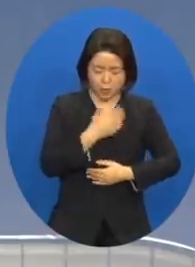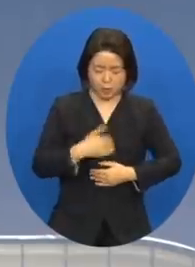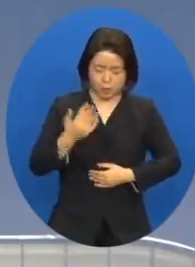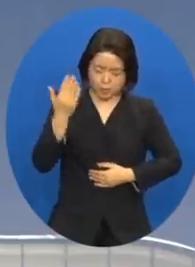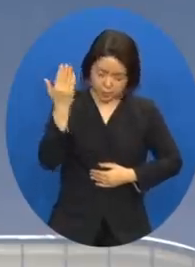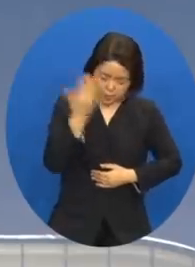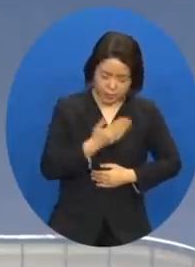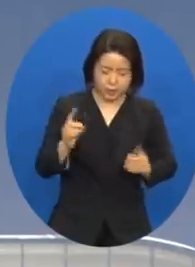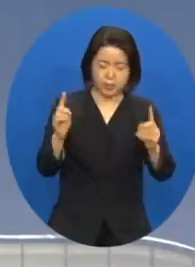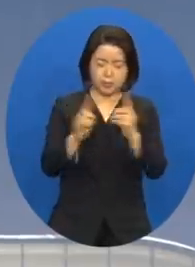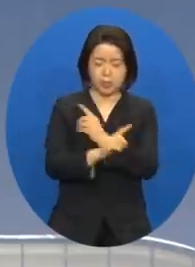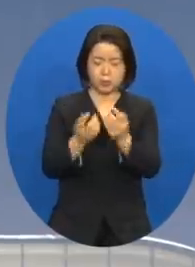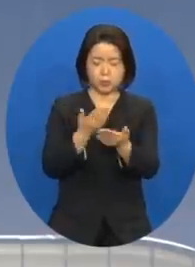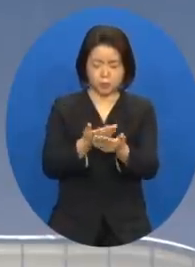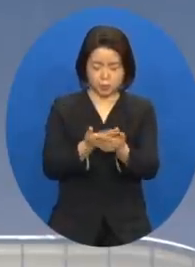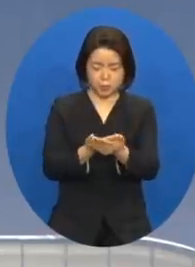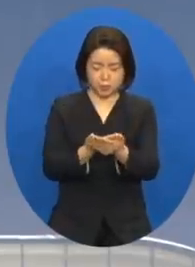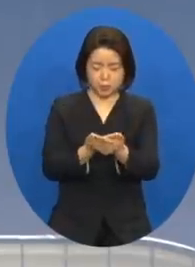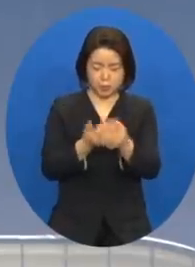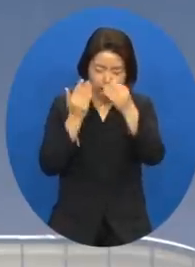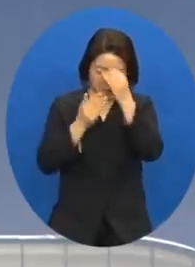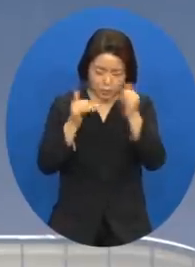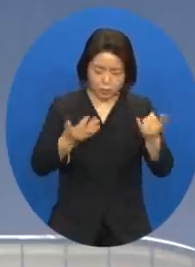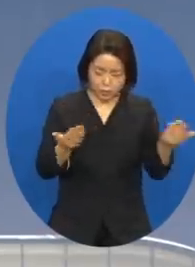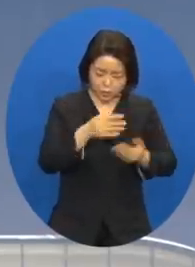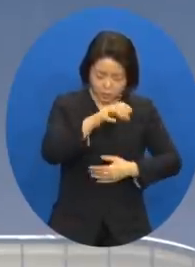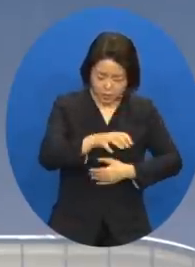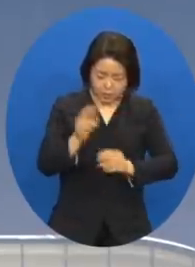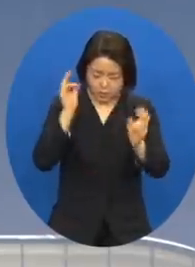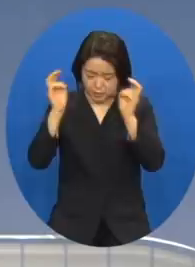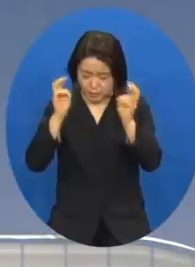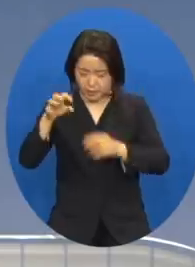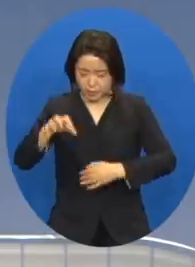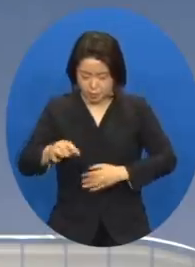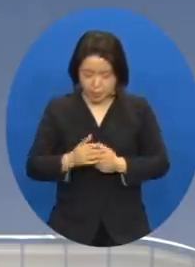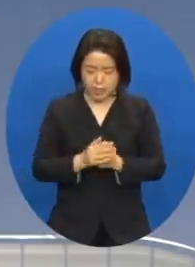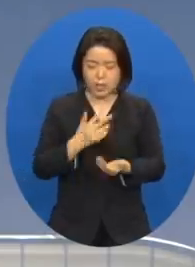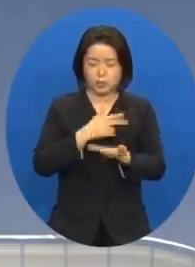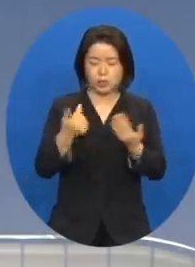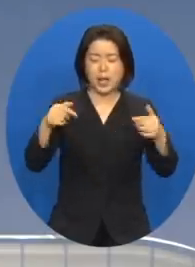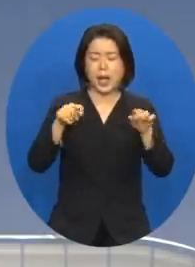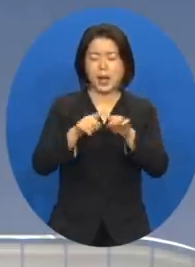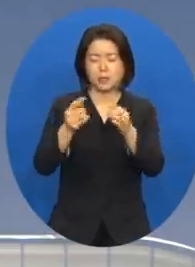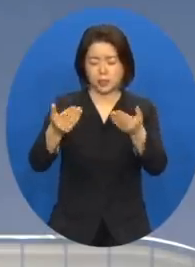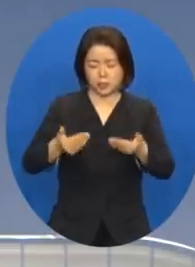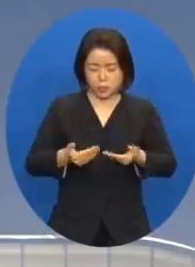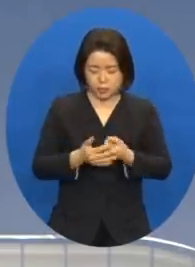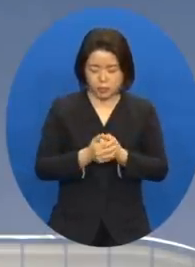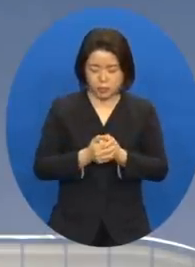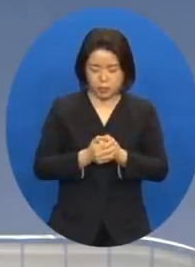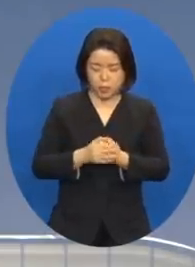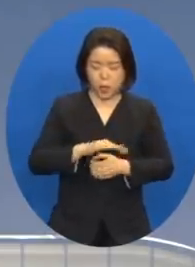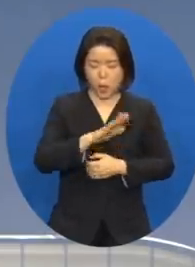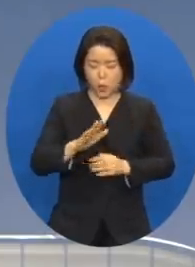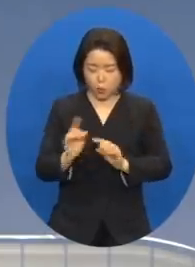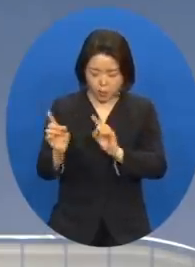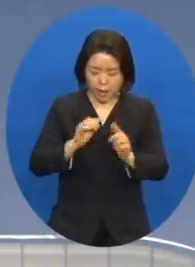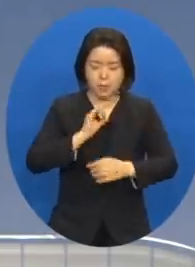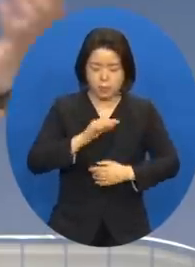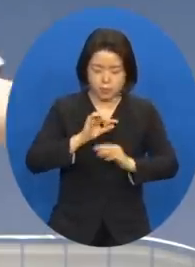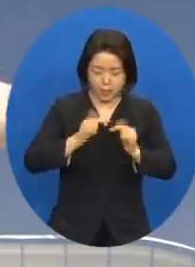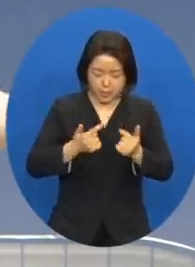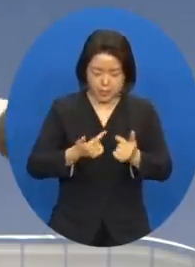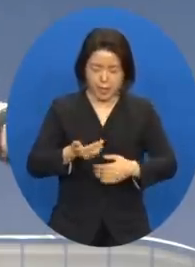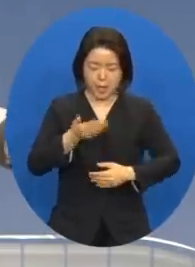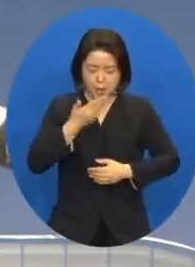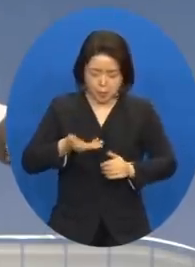깨끗하게 고쳐 주소서. 성도들의 일터와 기업에 주님이 함께 하소서. 저들이 살 뿐만 아니고 먹이고